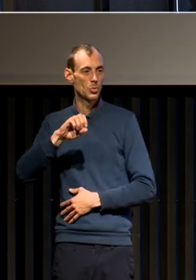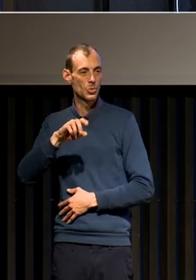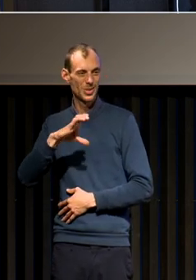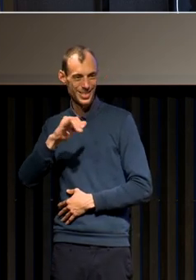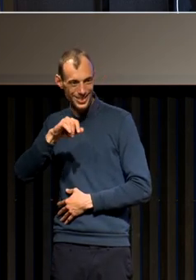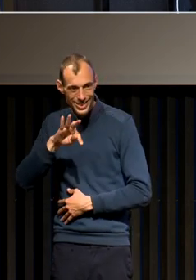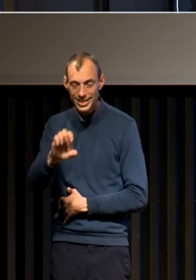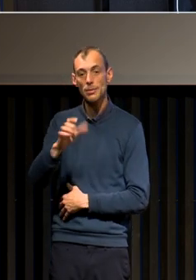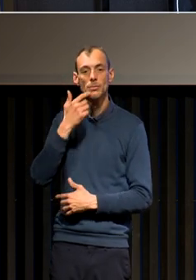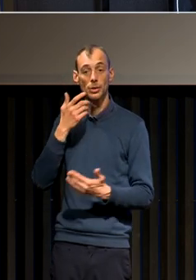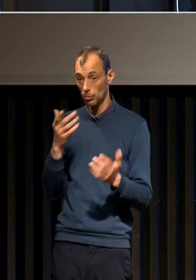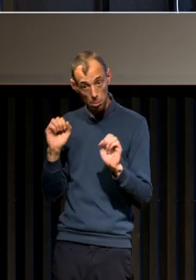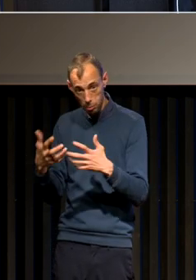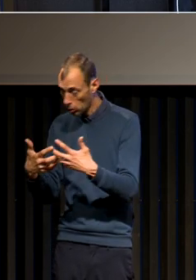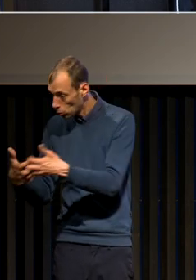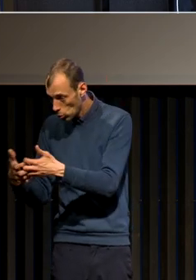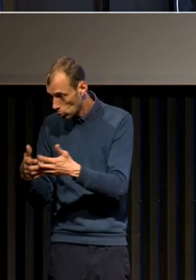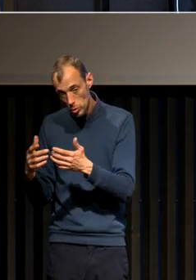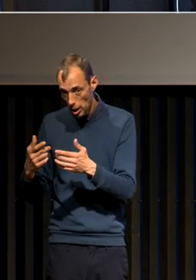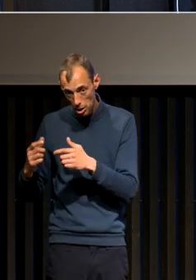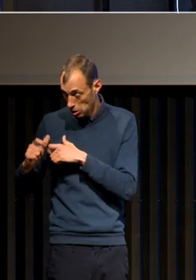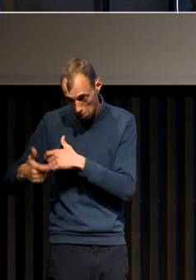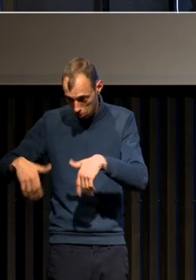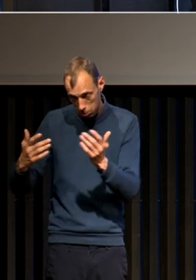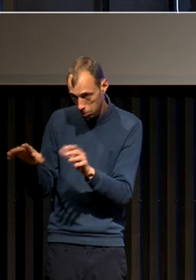et transférer ensuite dans l'utérus ces embryons.